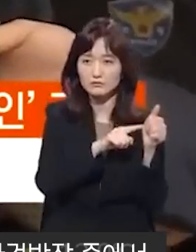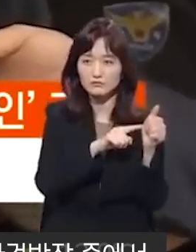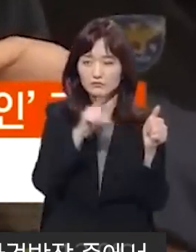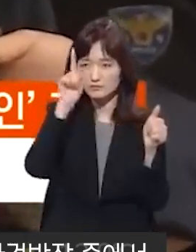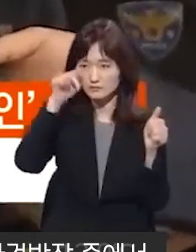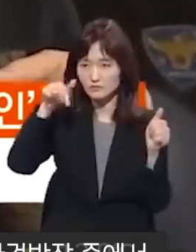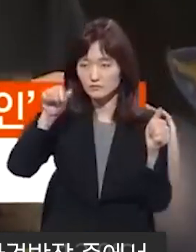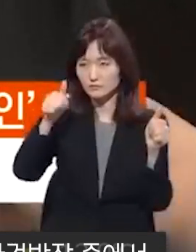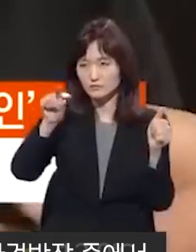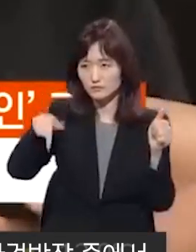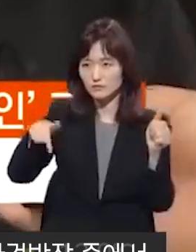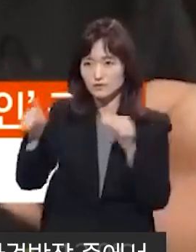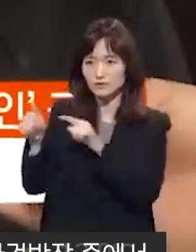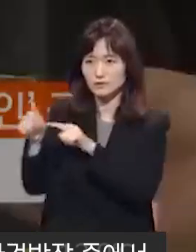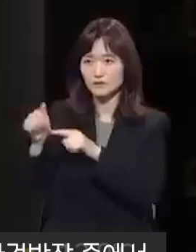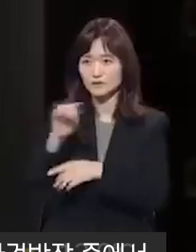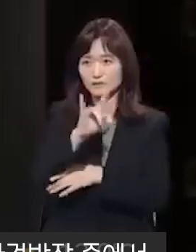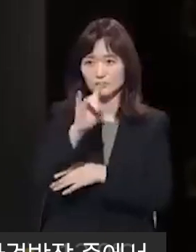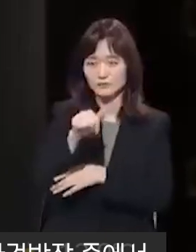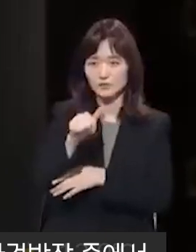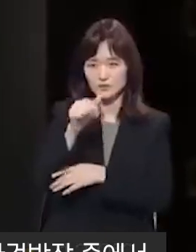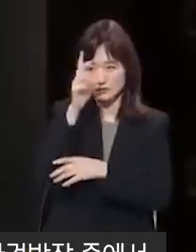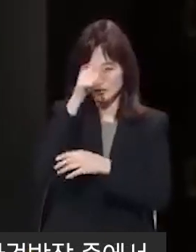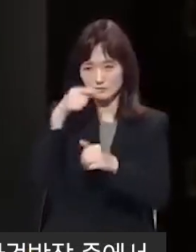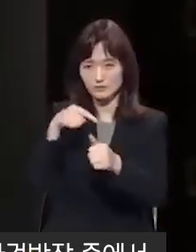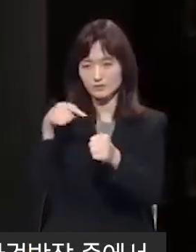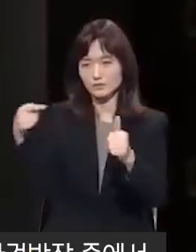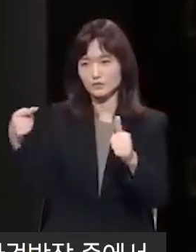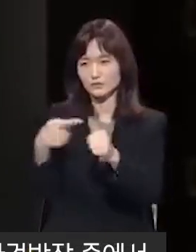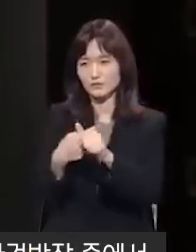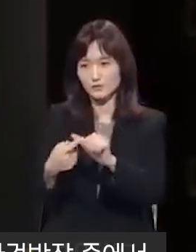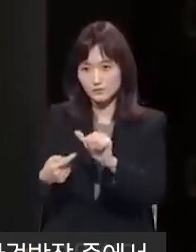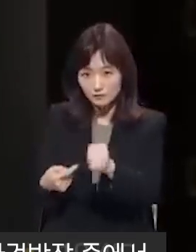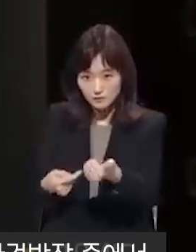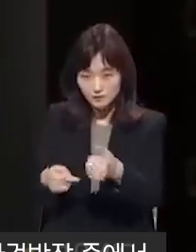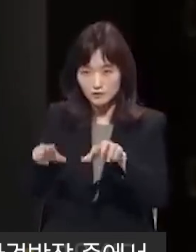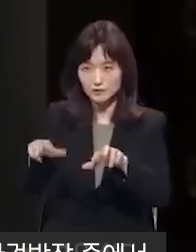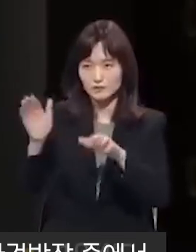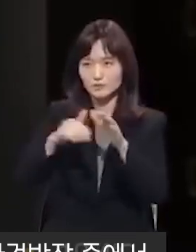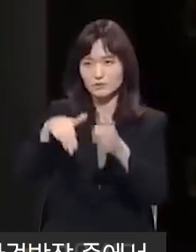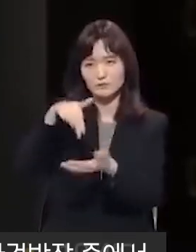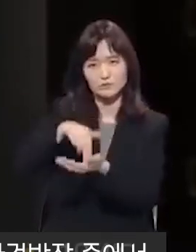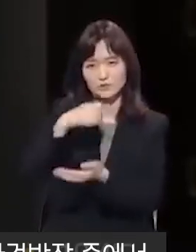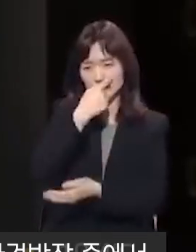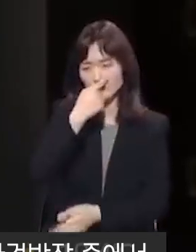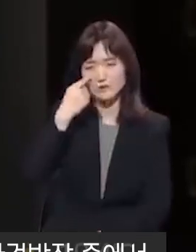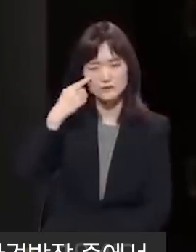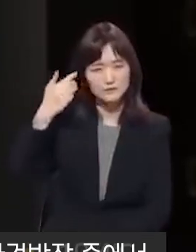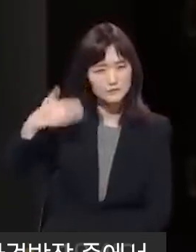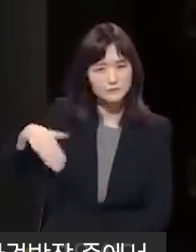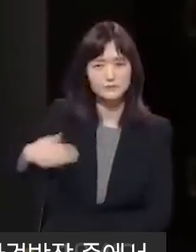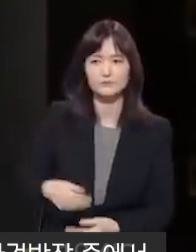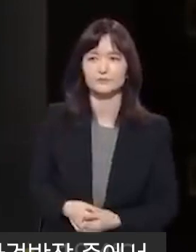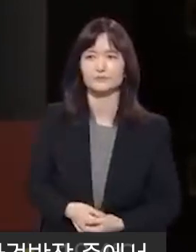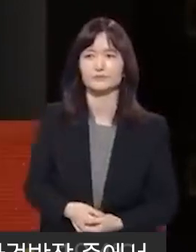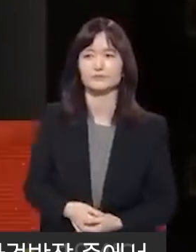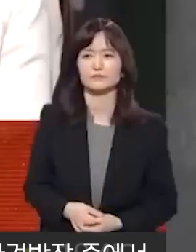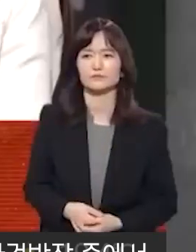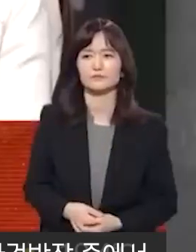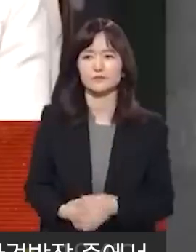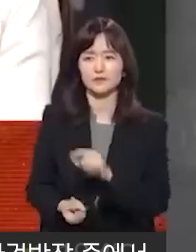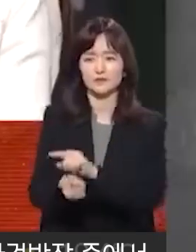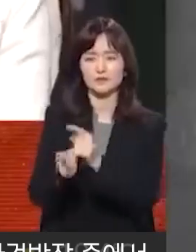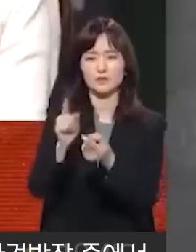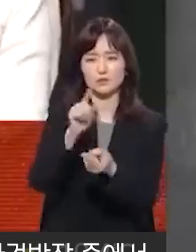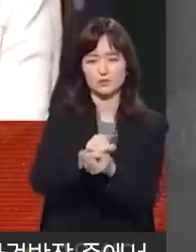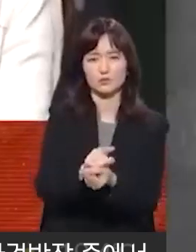이정학이 백경사를 살해했다. 뭐 지금 일단 공식적으로 경찰에서 확인은 안 해주고 있지만. 어떻게 보면 장군 멍군을